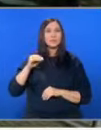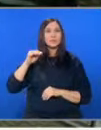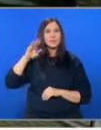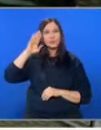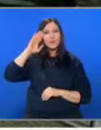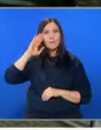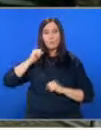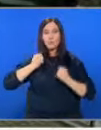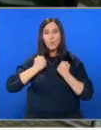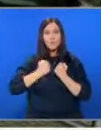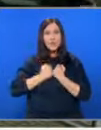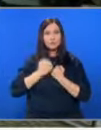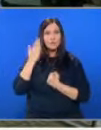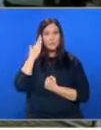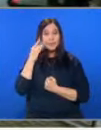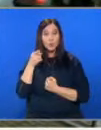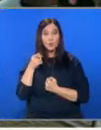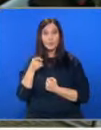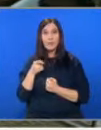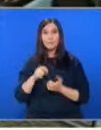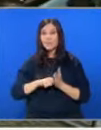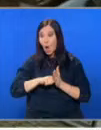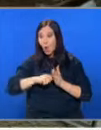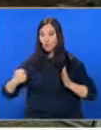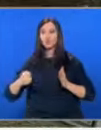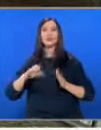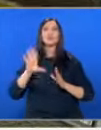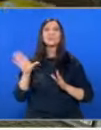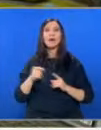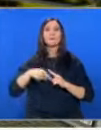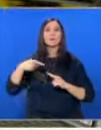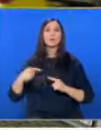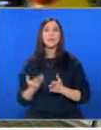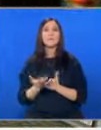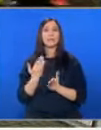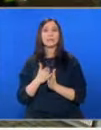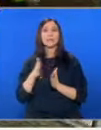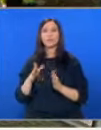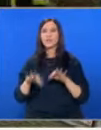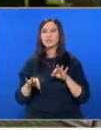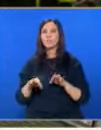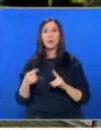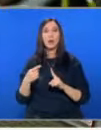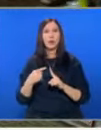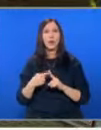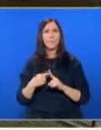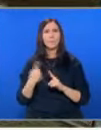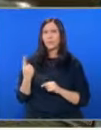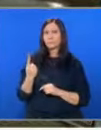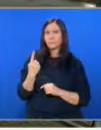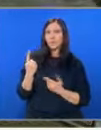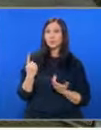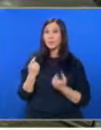служебното място на премиер и оттам да се отключи и цялата процедура по предсрочни избори. Към